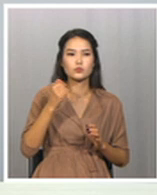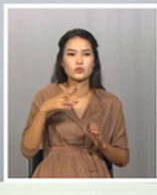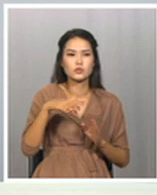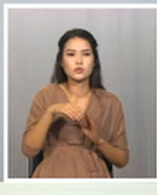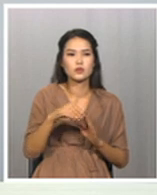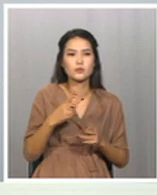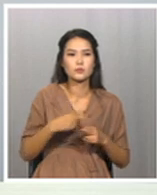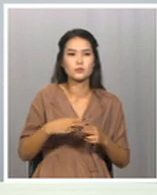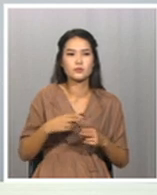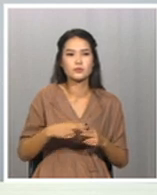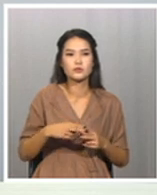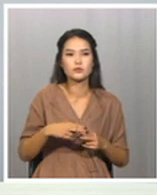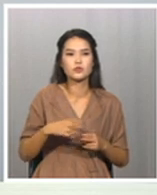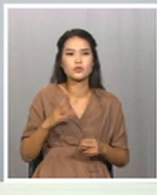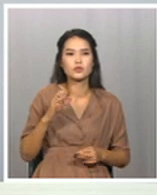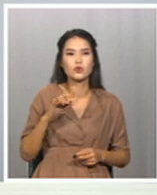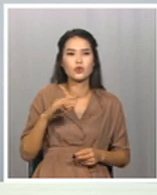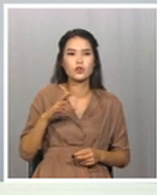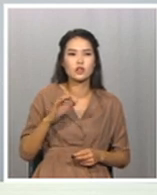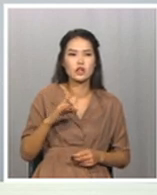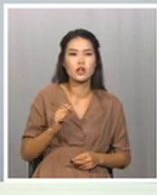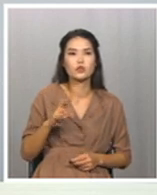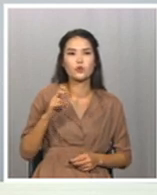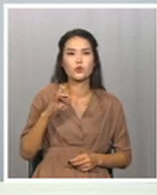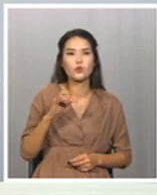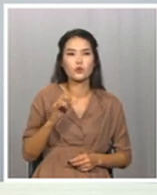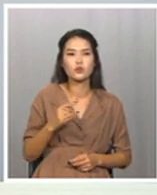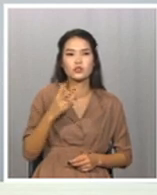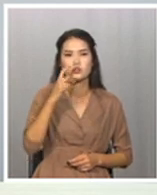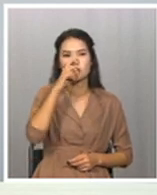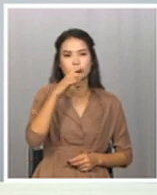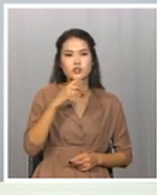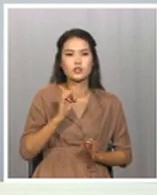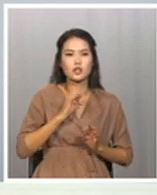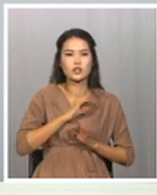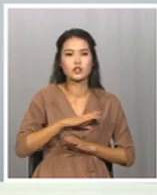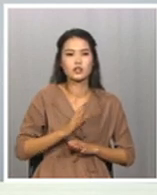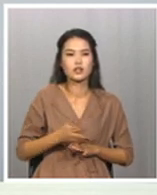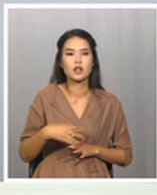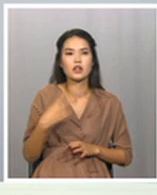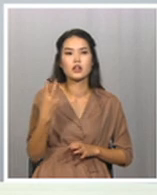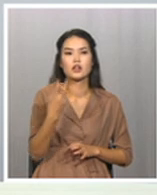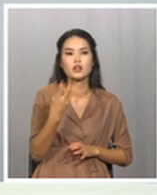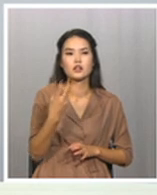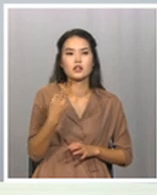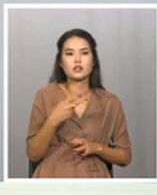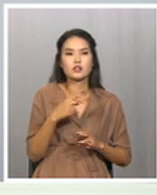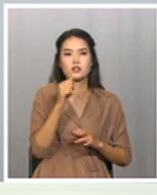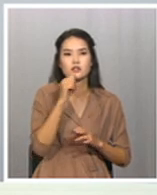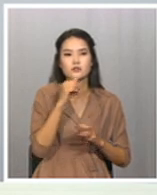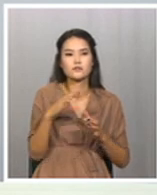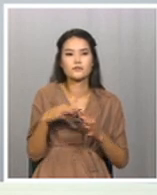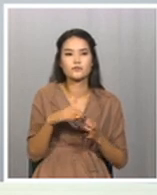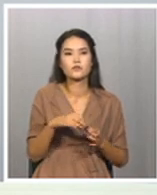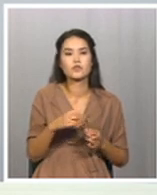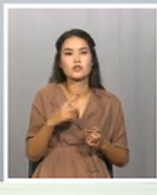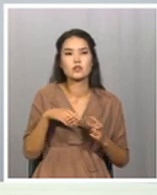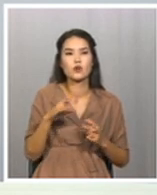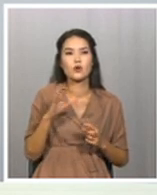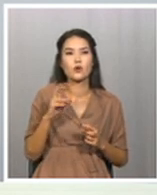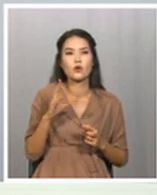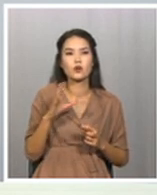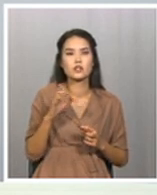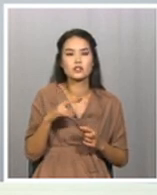металдар сұйылтылған күкірт қышқылымен әрекеттеседі. Екінші тәжірибеде біз негіздік оксидтермен